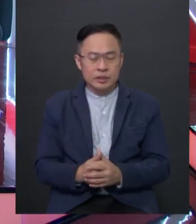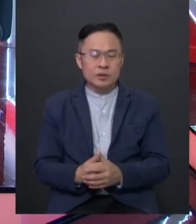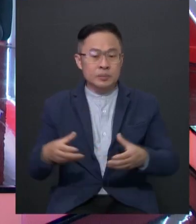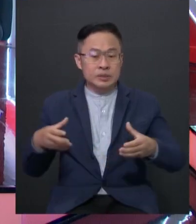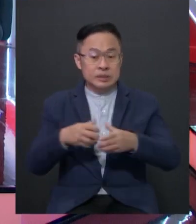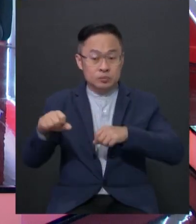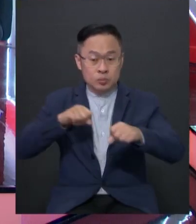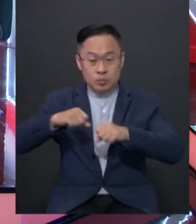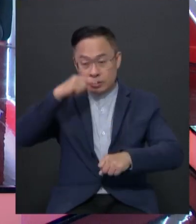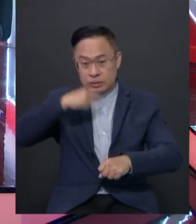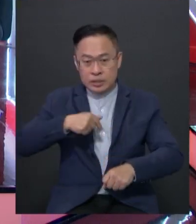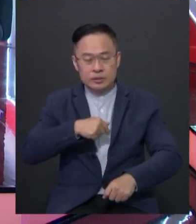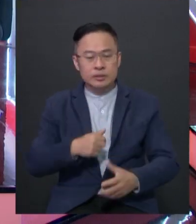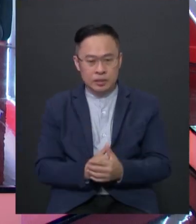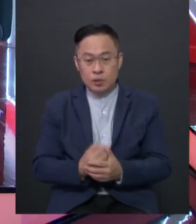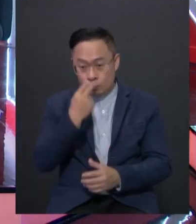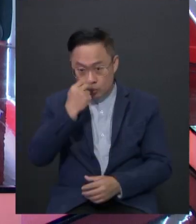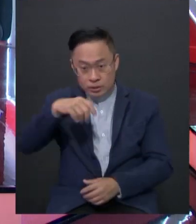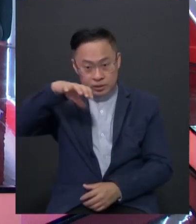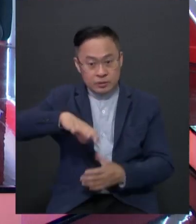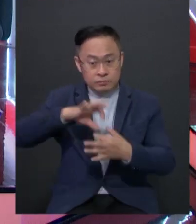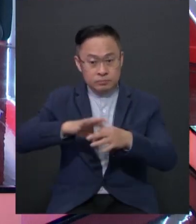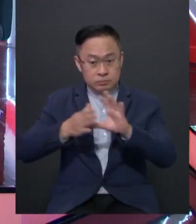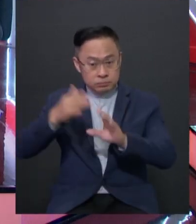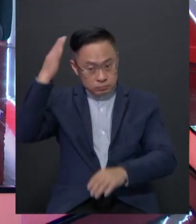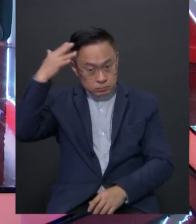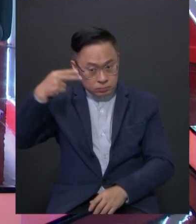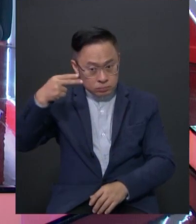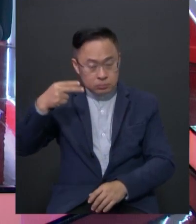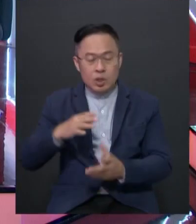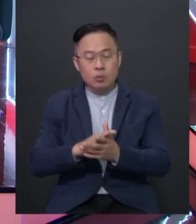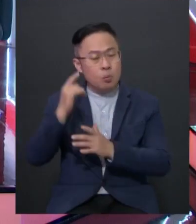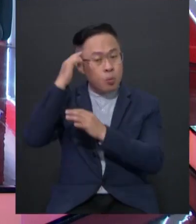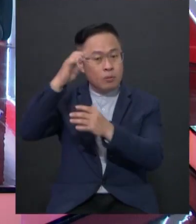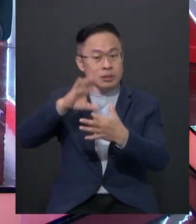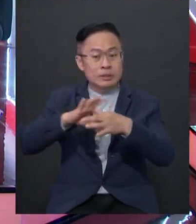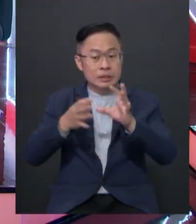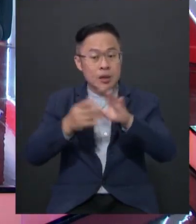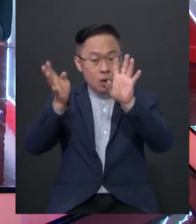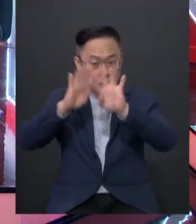ชุดใหญ ่แล้วก็ดูกันได้ที่อินดอร ์แล้วก็หวังว่าโอลิมปิกเขาจะยังให้มีแข่งกันอยู่นะ ใช่ เนี่ยเ